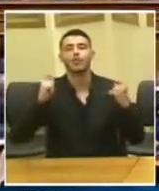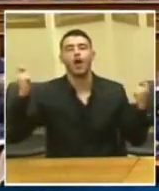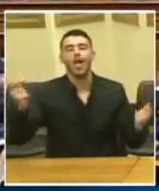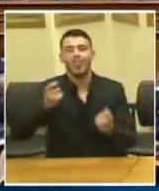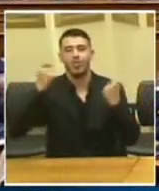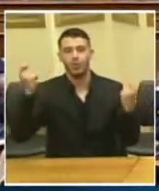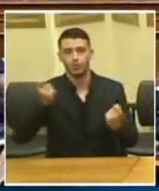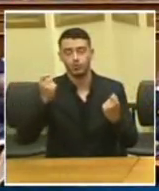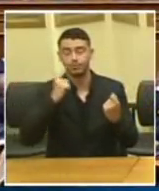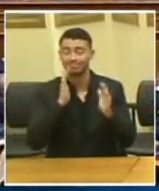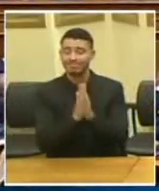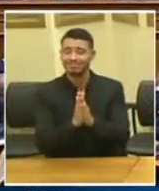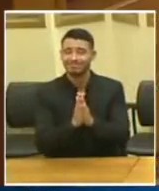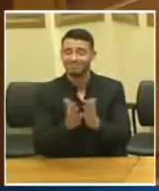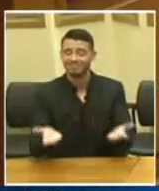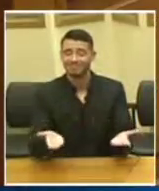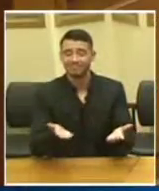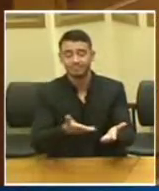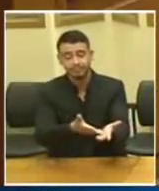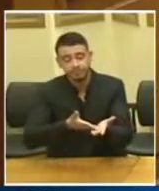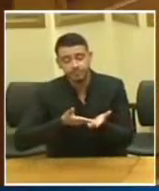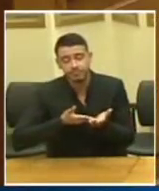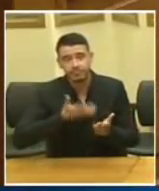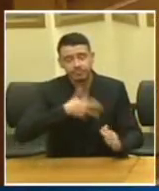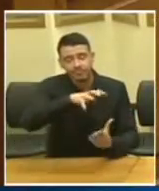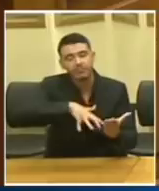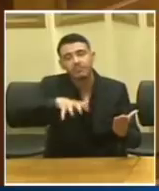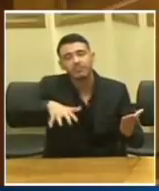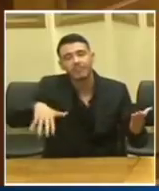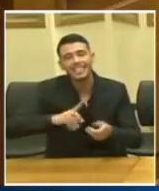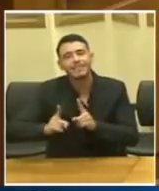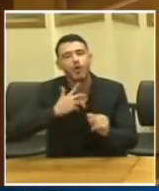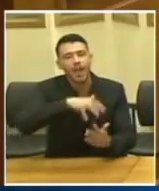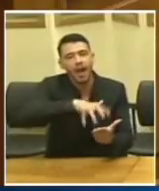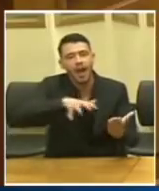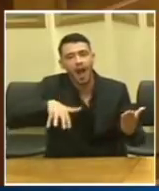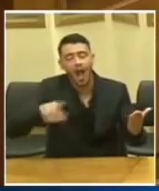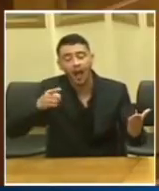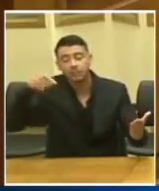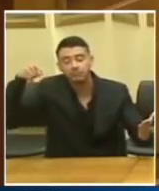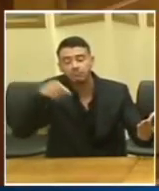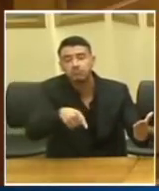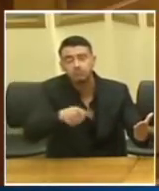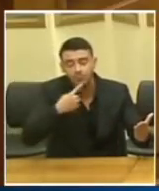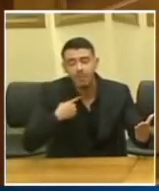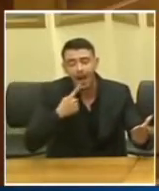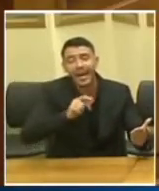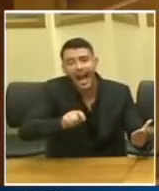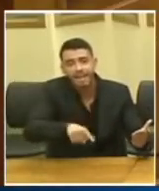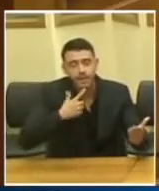Παρακαλώ δείξτε μου σε ποιο σημείο της συμφωνίας αναγνωρίζεται μακεδονικό έθνος.